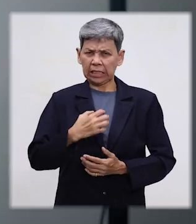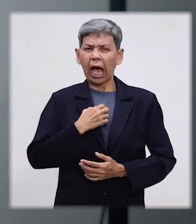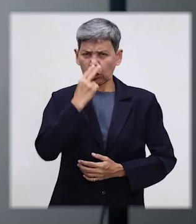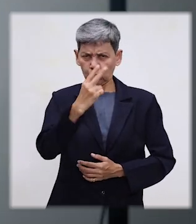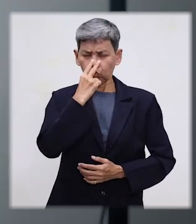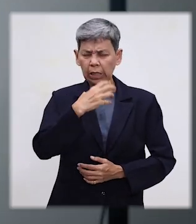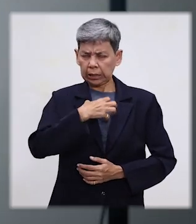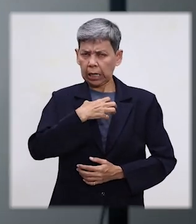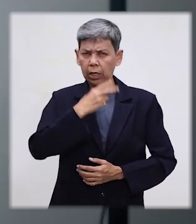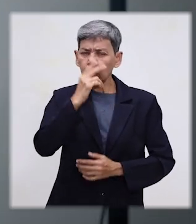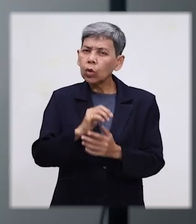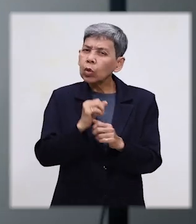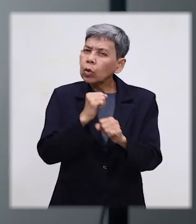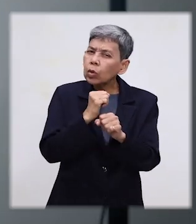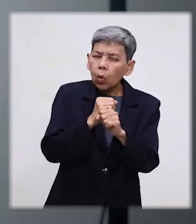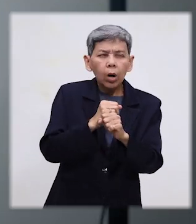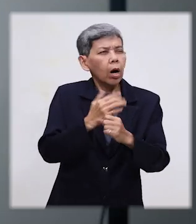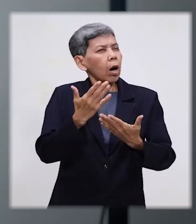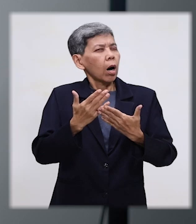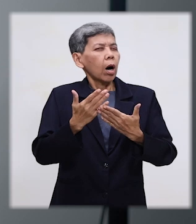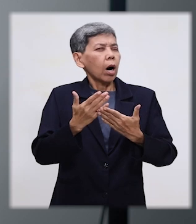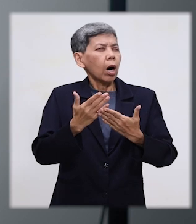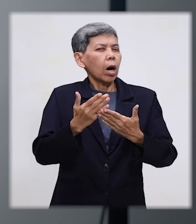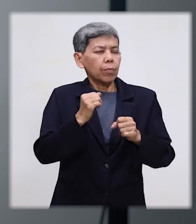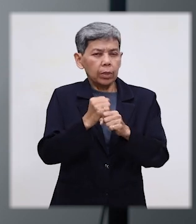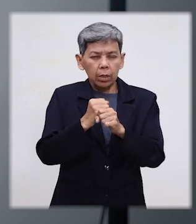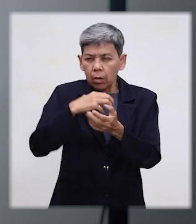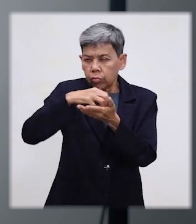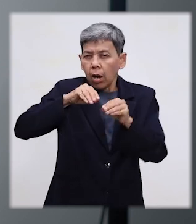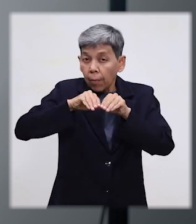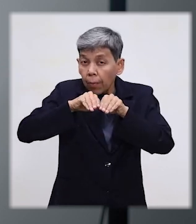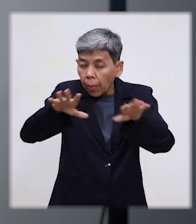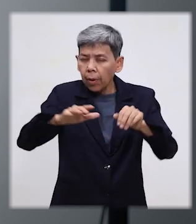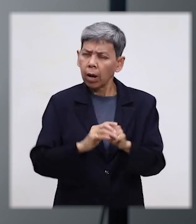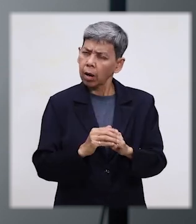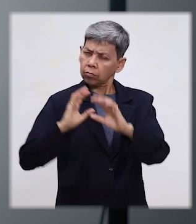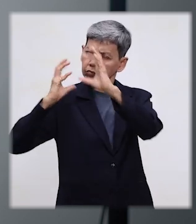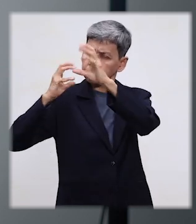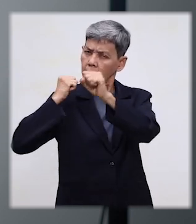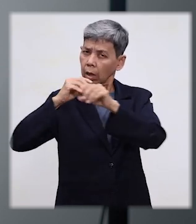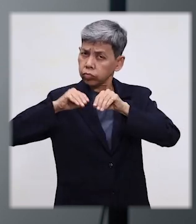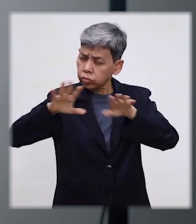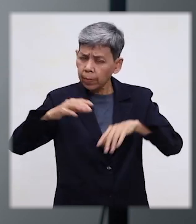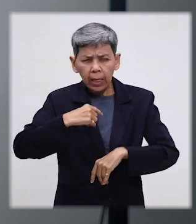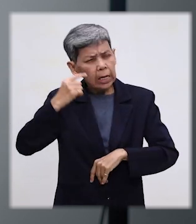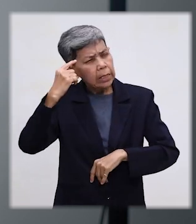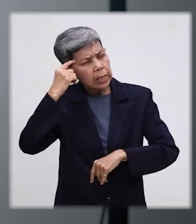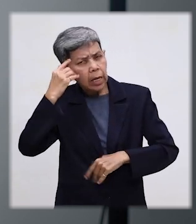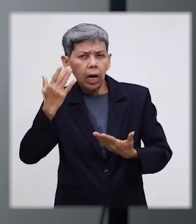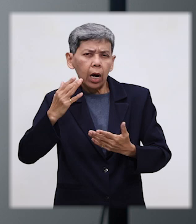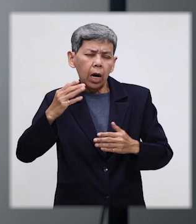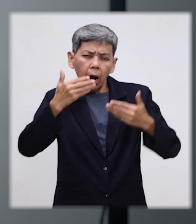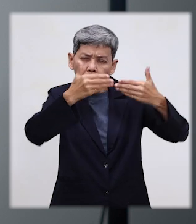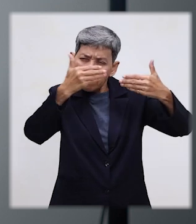ดูในทางภาพในทางที่พี่เขาสื่อสารออกมาครับว่ามุมมองภา